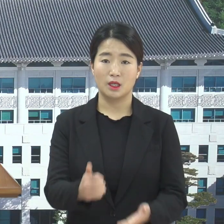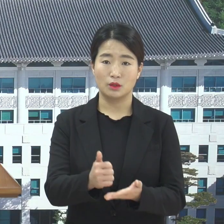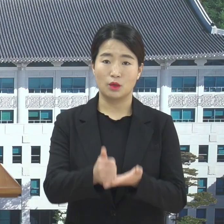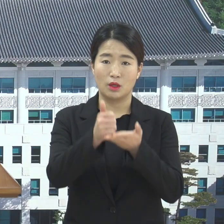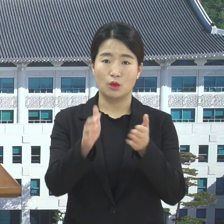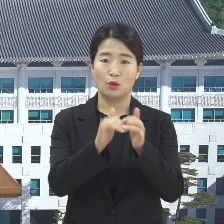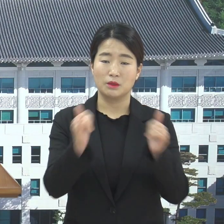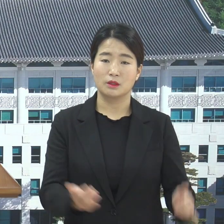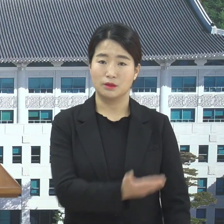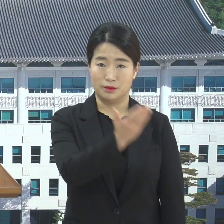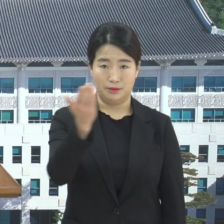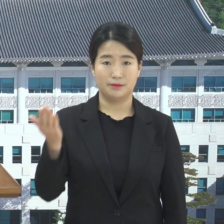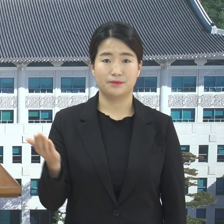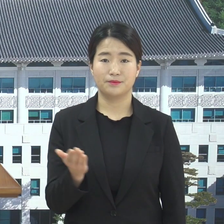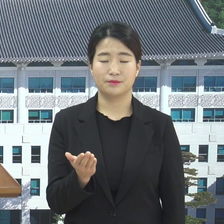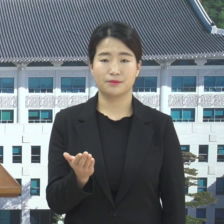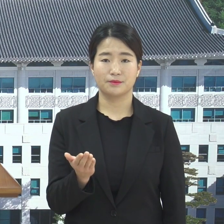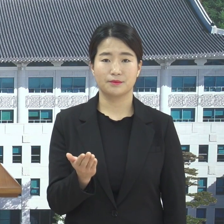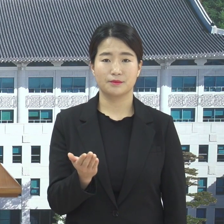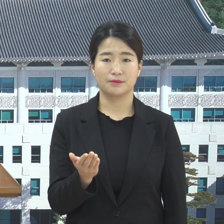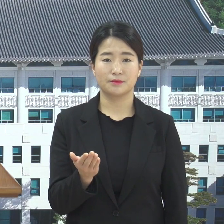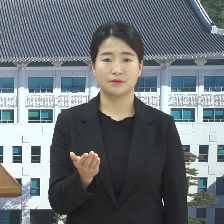존경하는 도민 여러분,